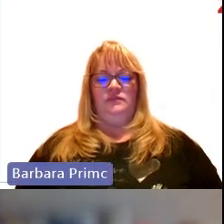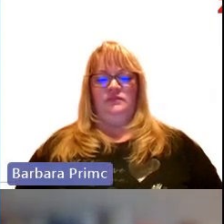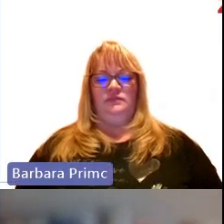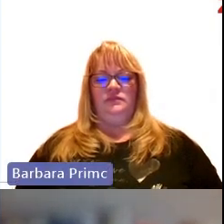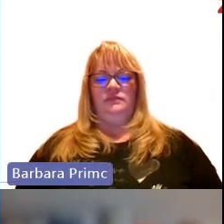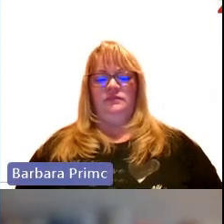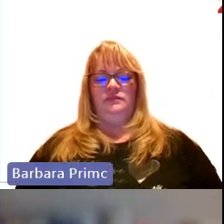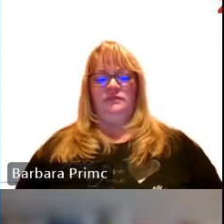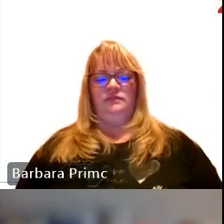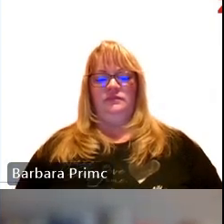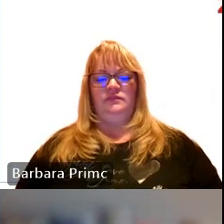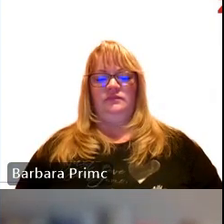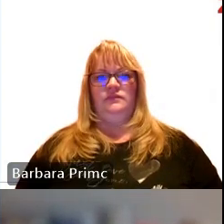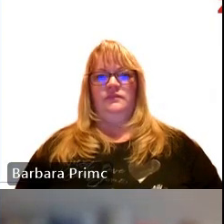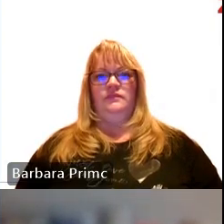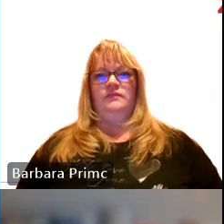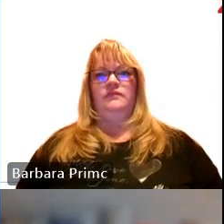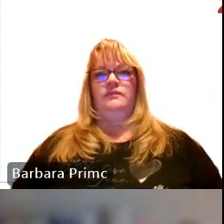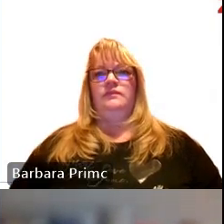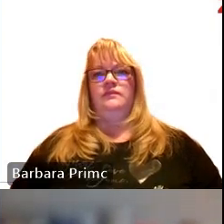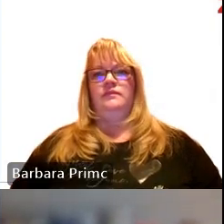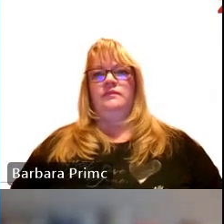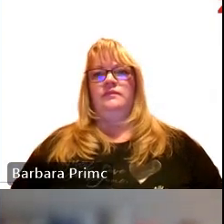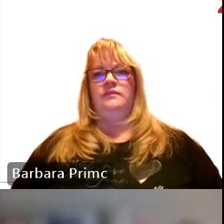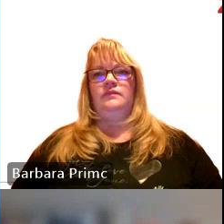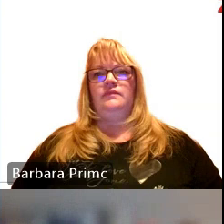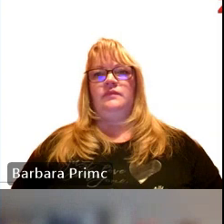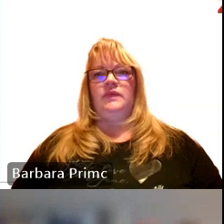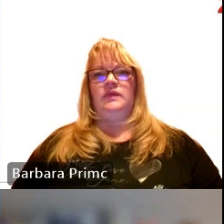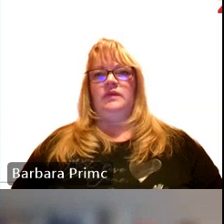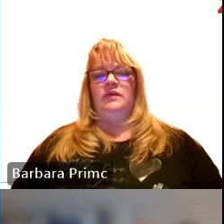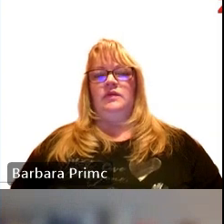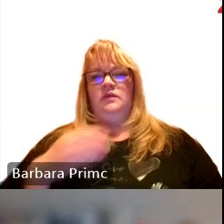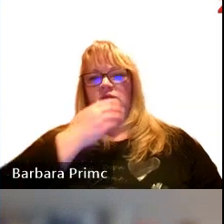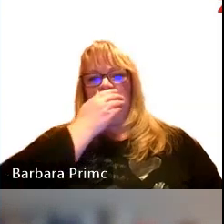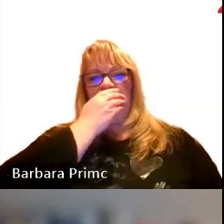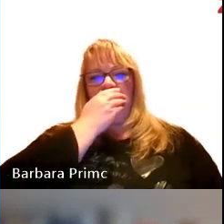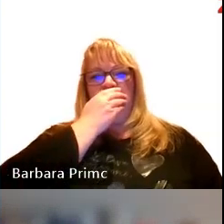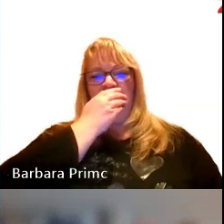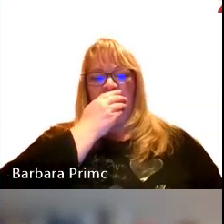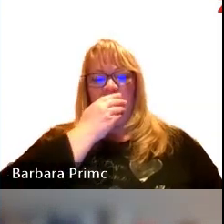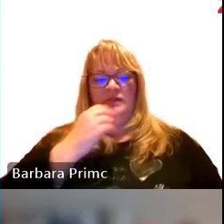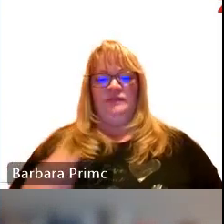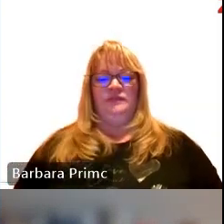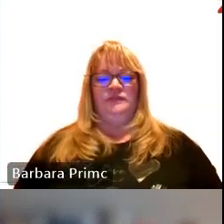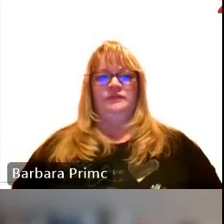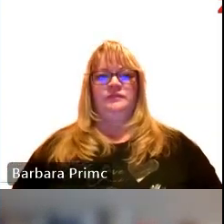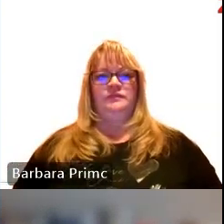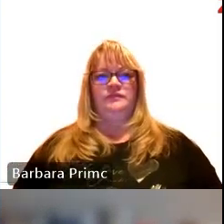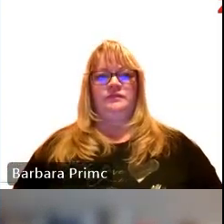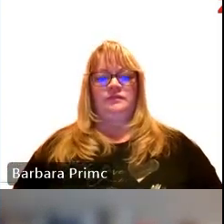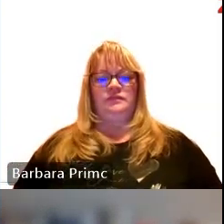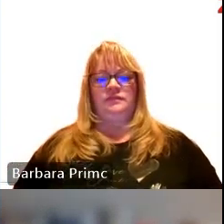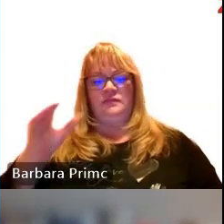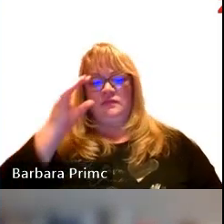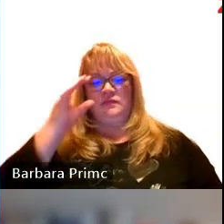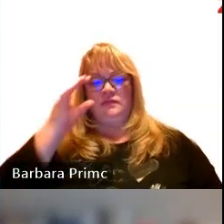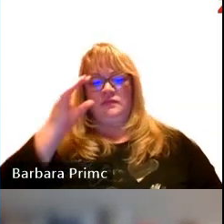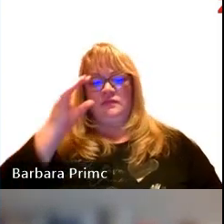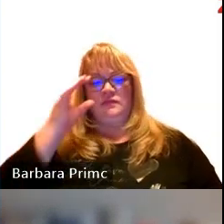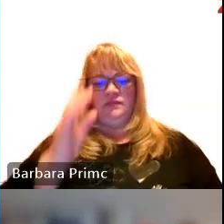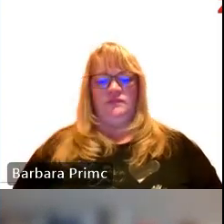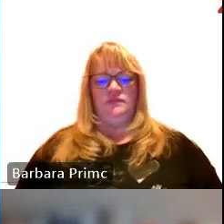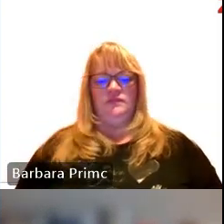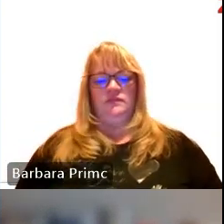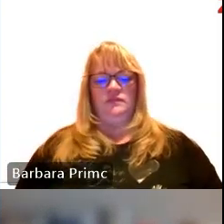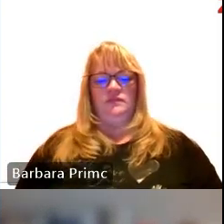ki ste jih prispevali. Pa mogoče začnemo kar s prvim. Ali je lahko pri split izvedbi notranja